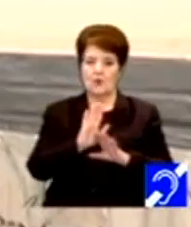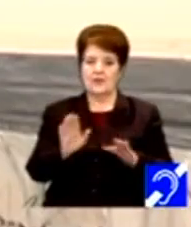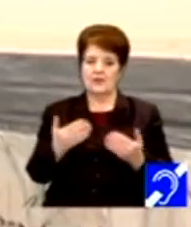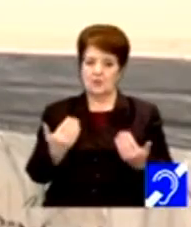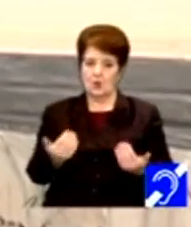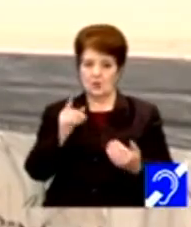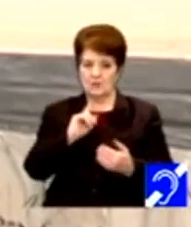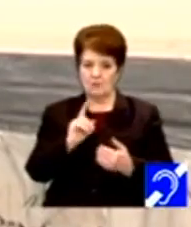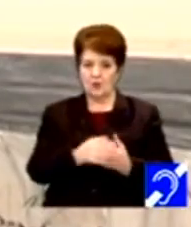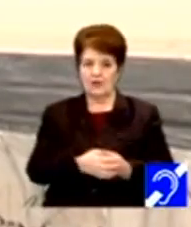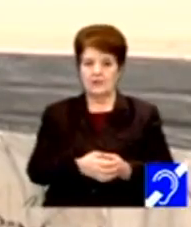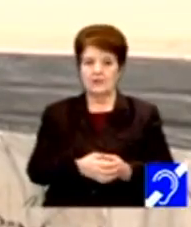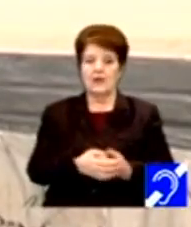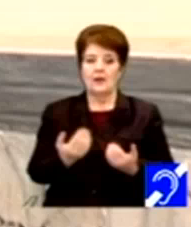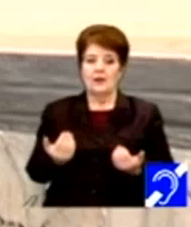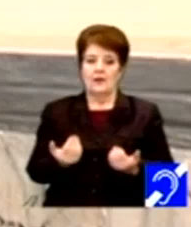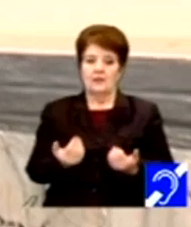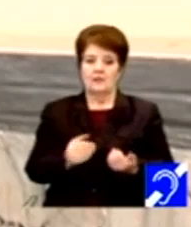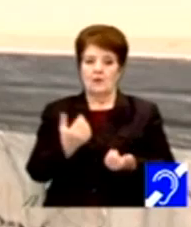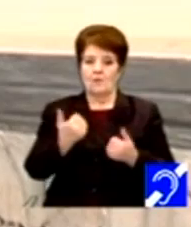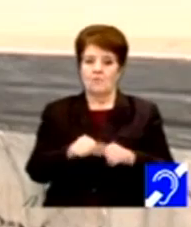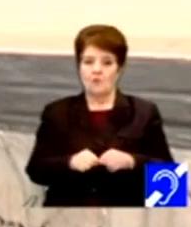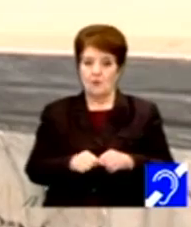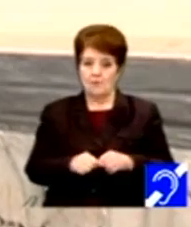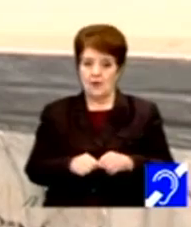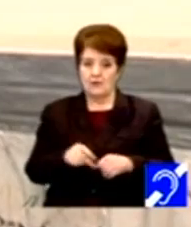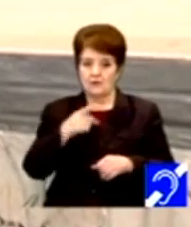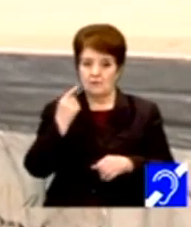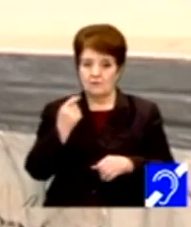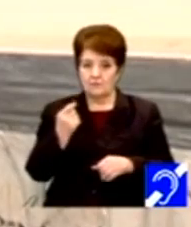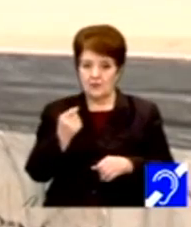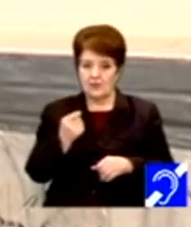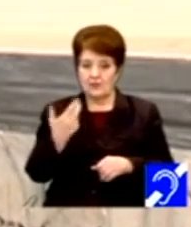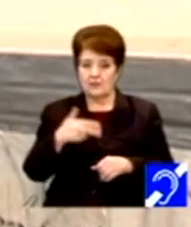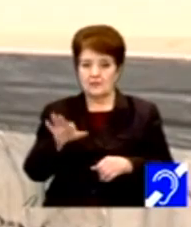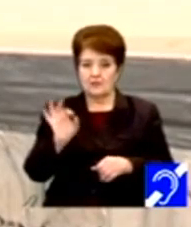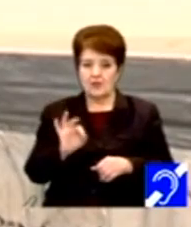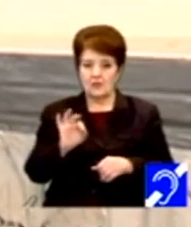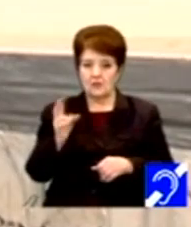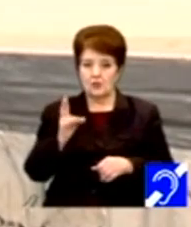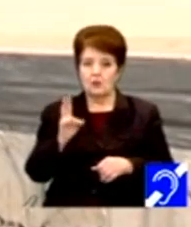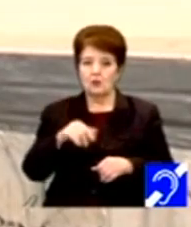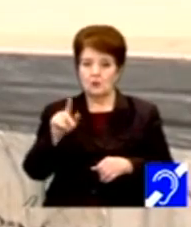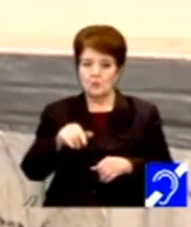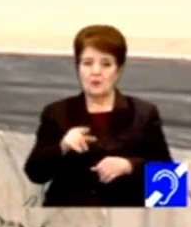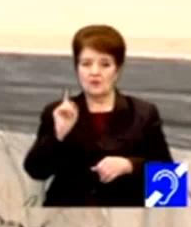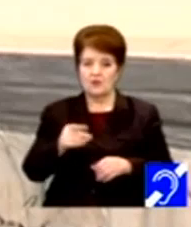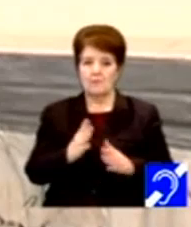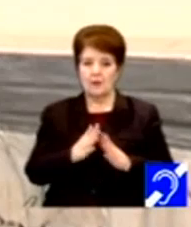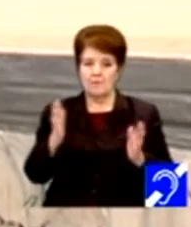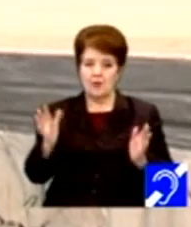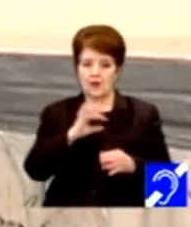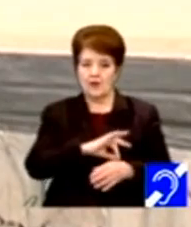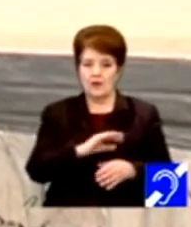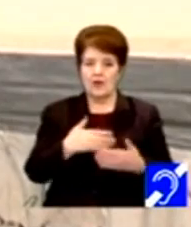aceste, această democratizare a dus la formarea multor formațiuni politice, vreo 30 la număr, dar cea mai mare eficiență,